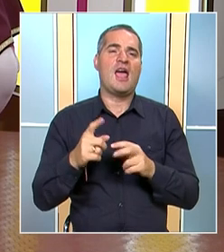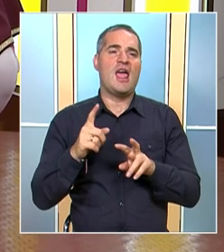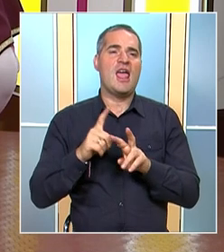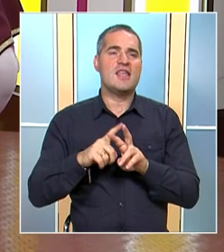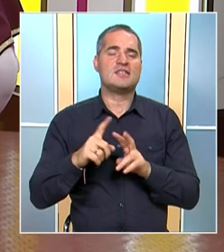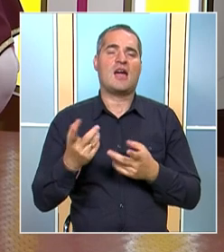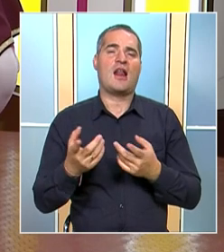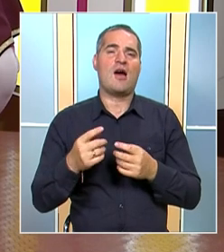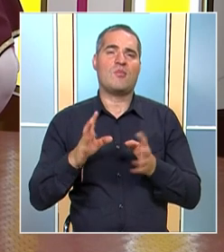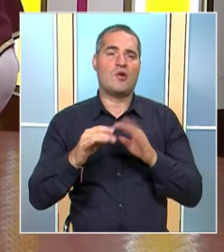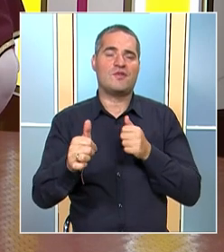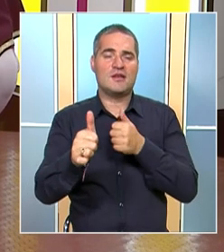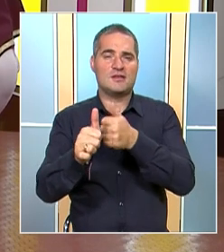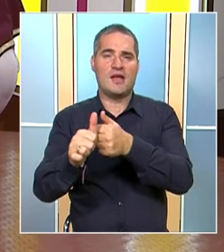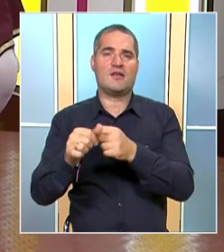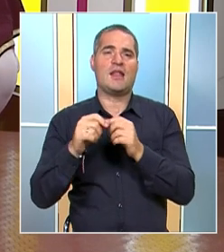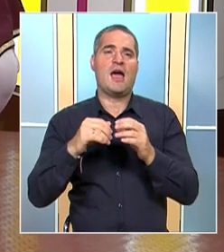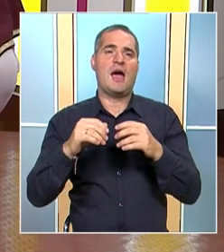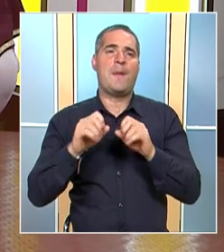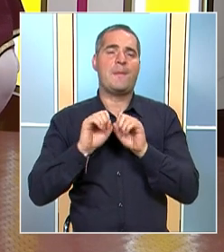ги следват в